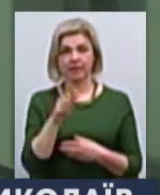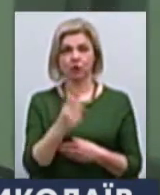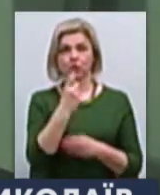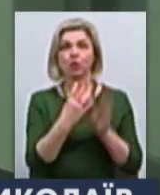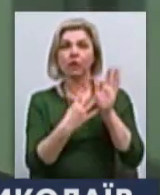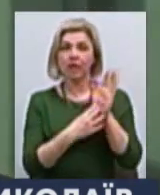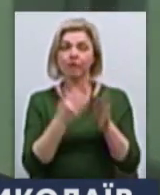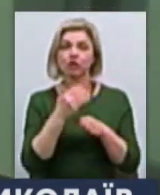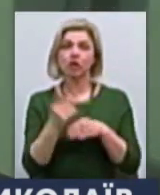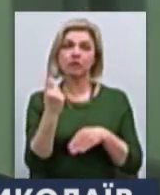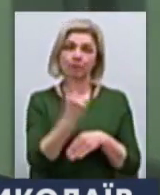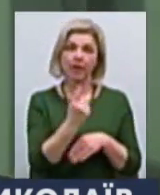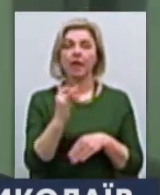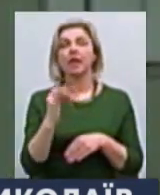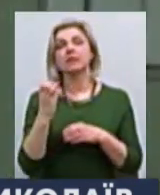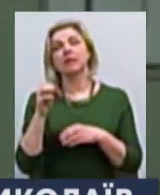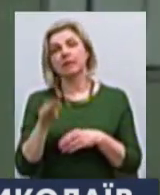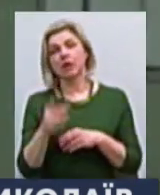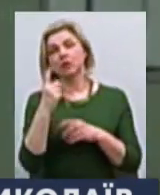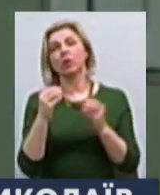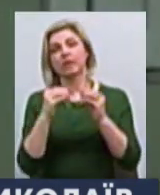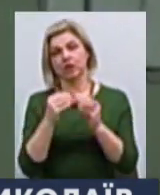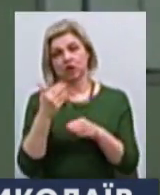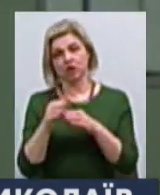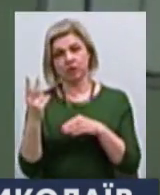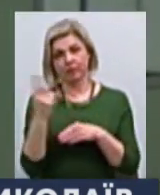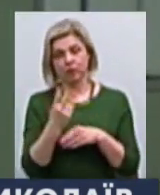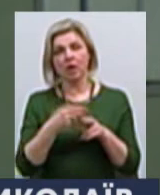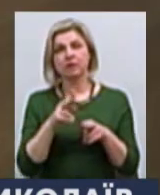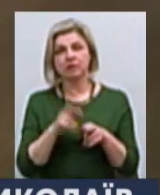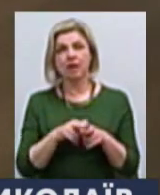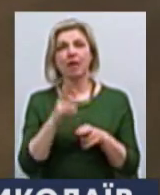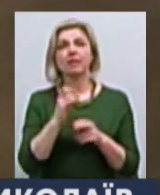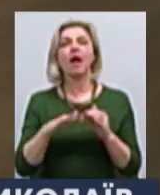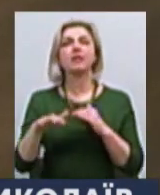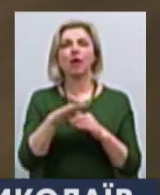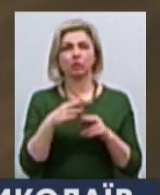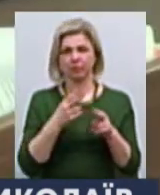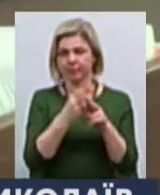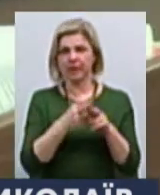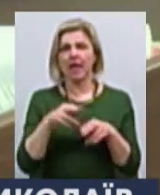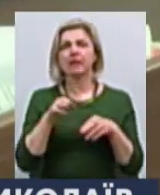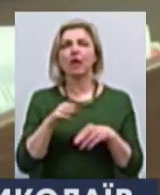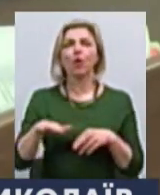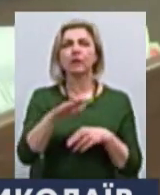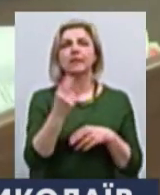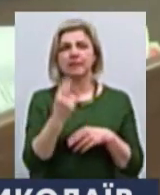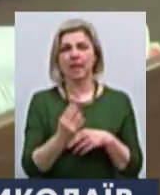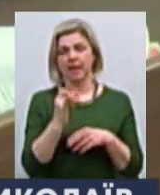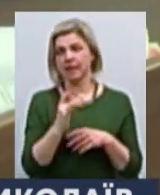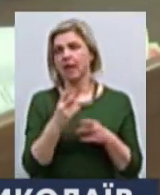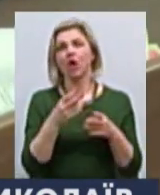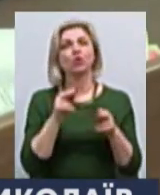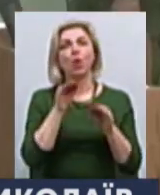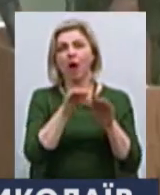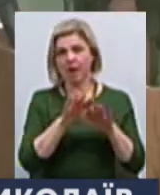109 частина перша і 110 частина друга. Це посягання на територіальну цілісність і недоторканність України. 109